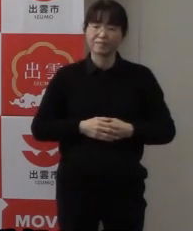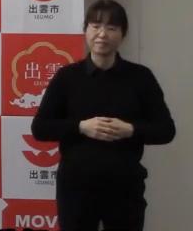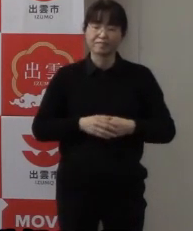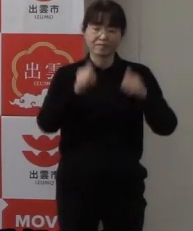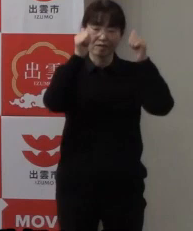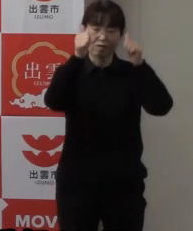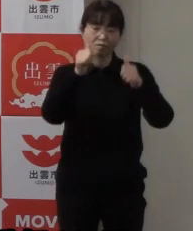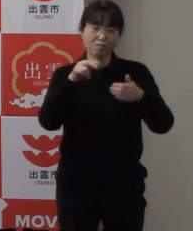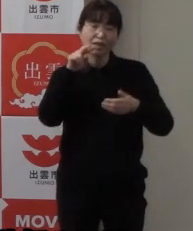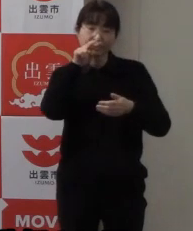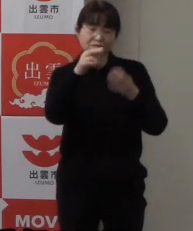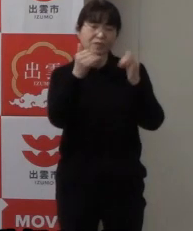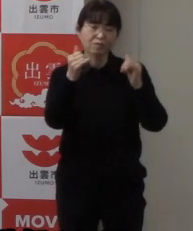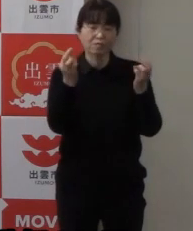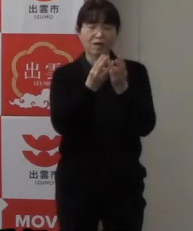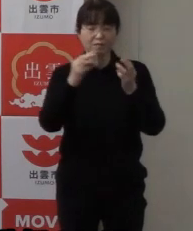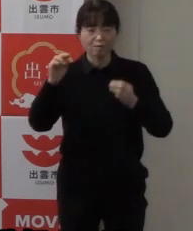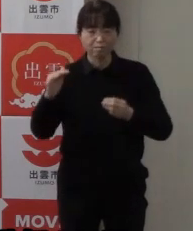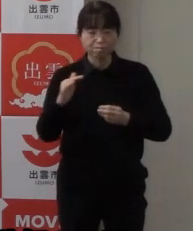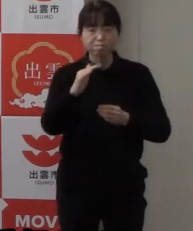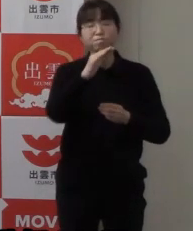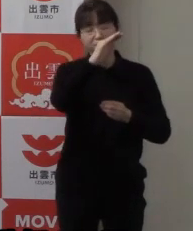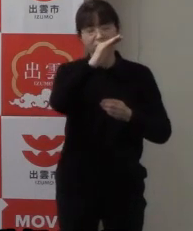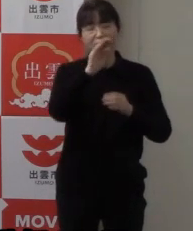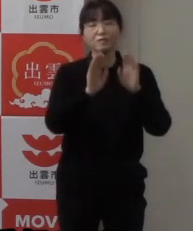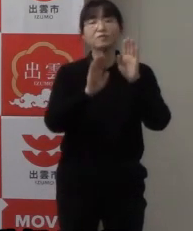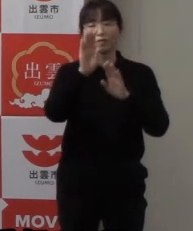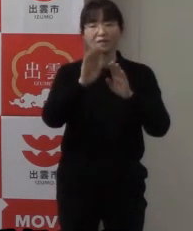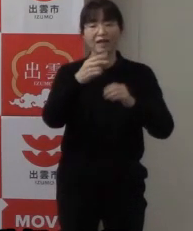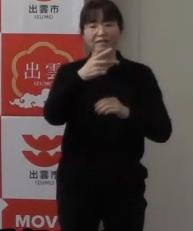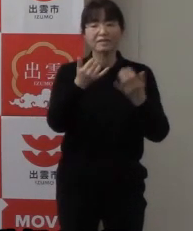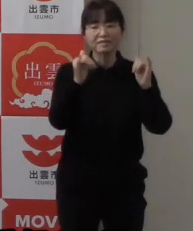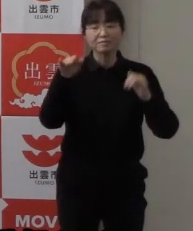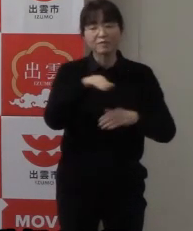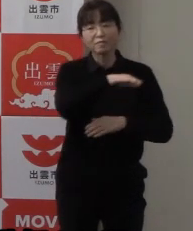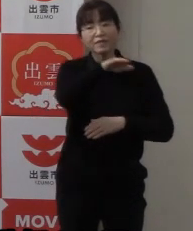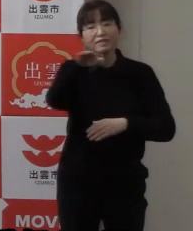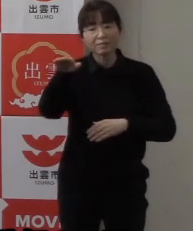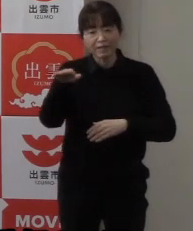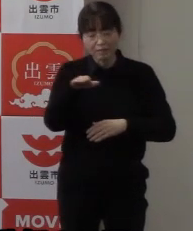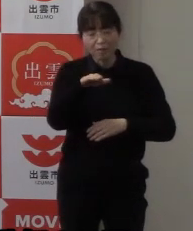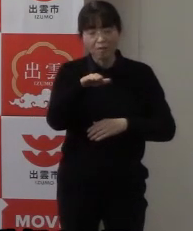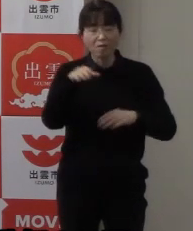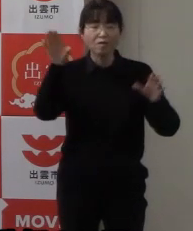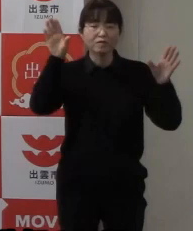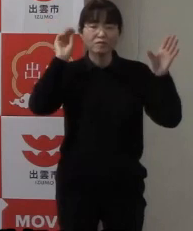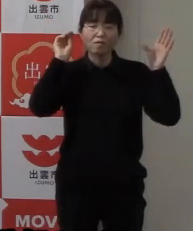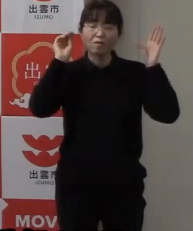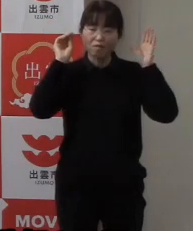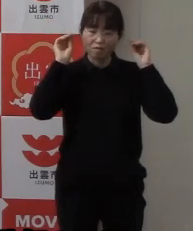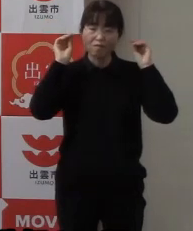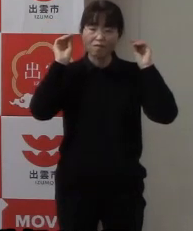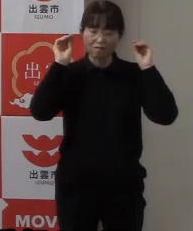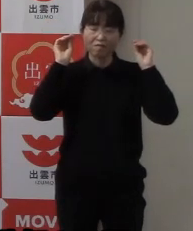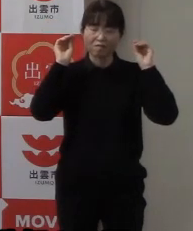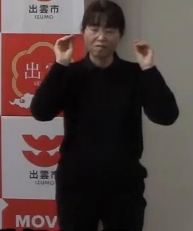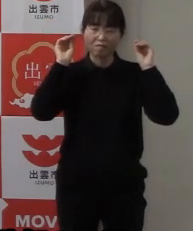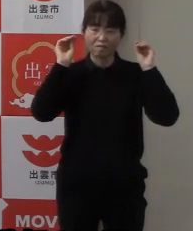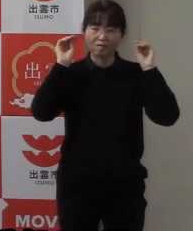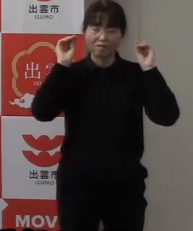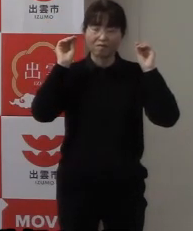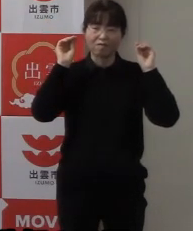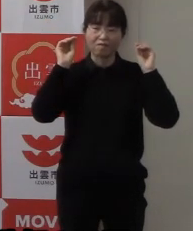閲覧数になっているところでありまして、引き続きですね、市民の皆さん方に、情報を、こ